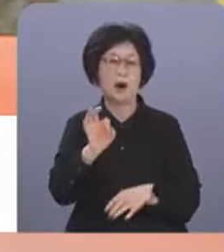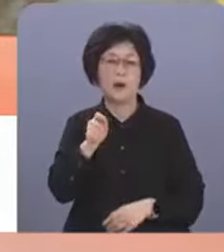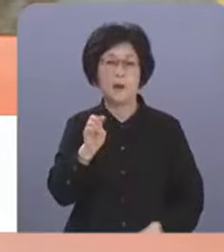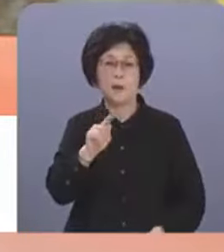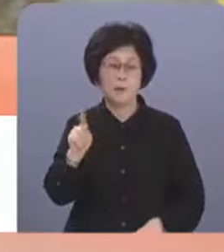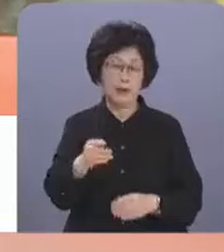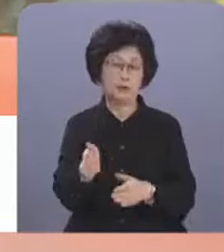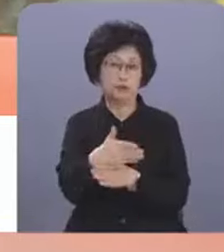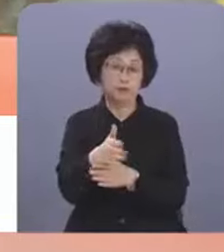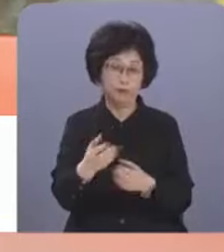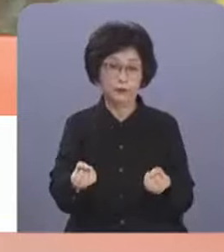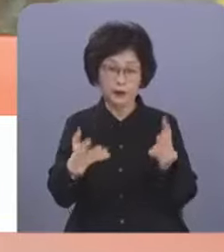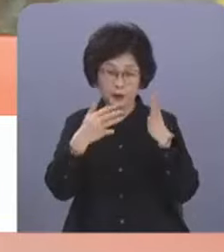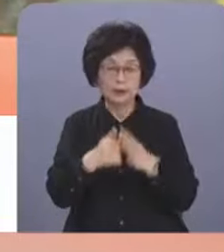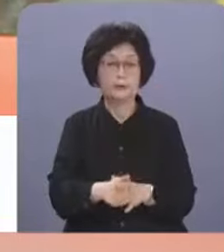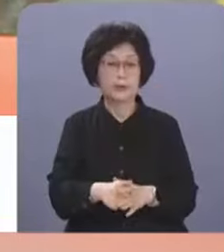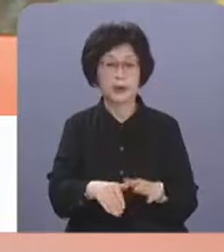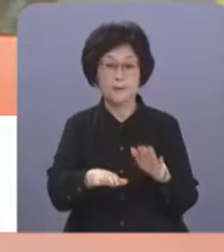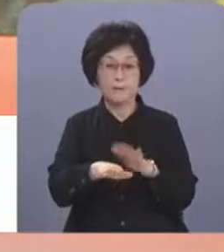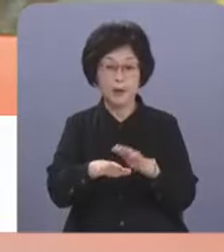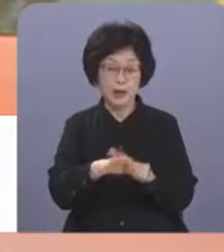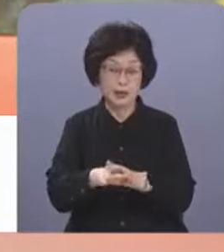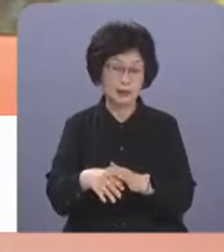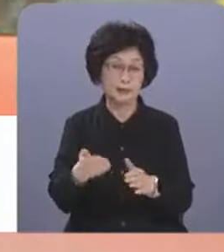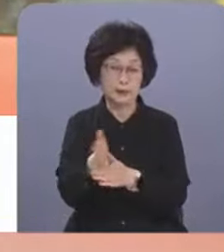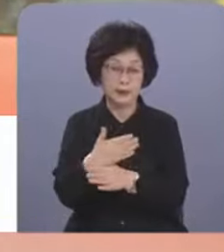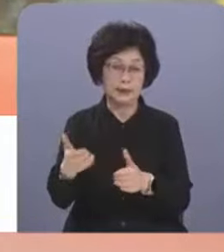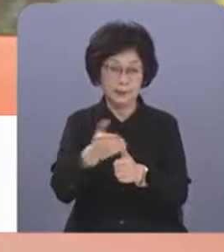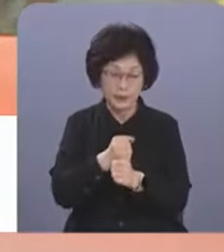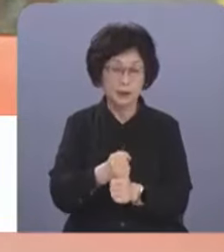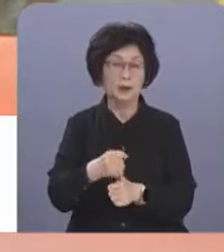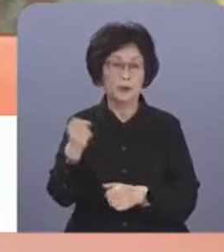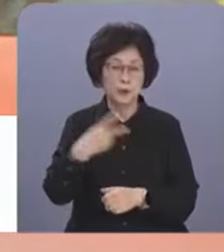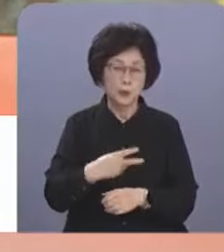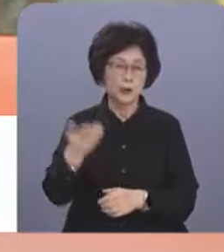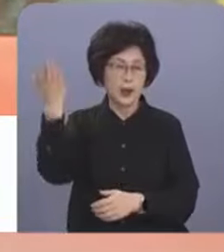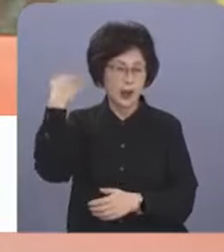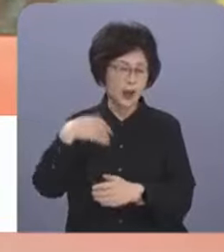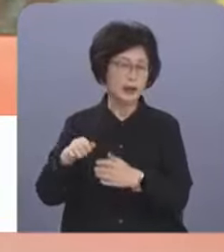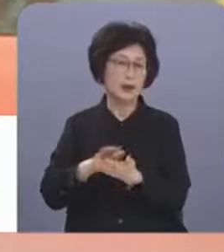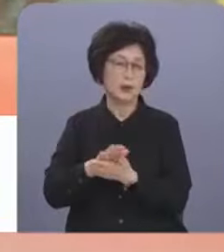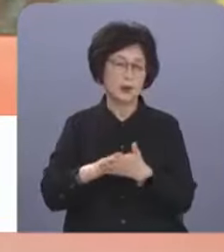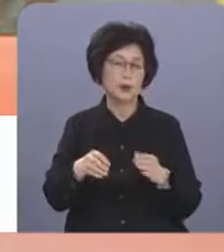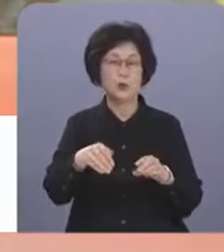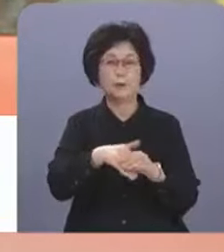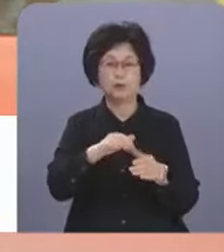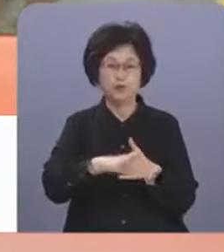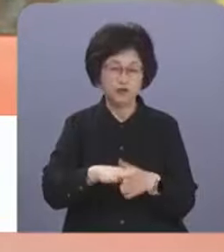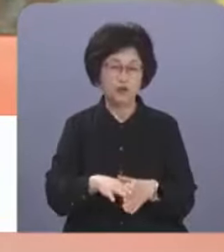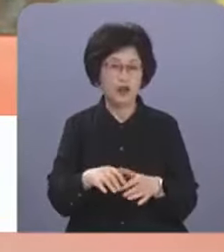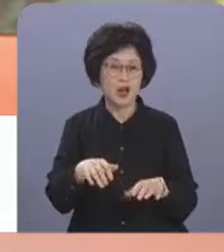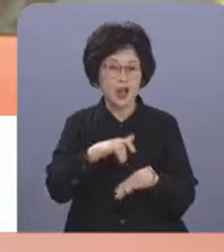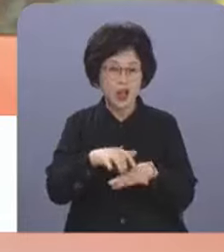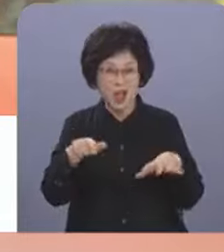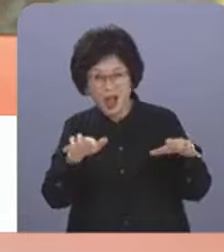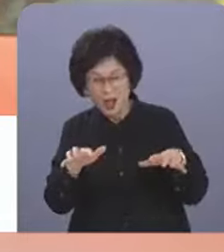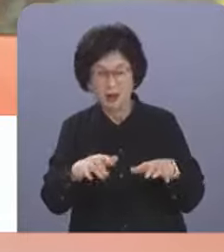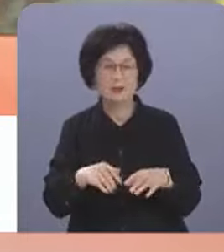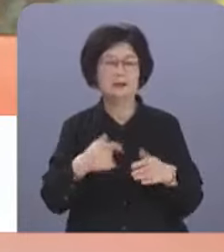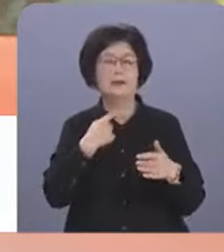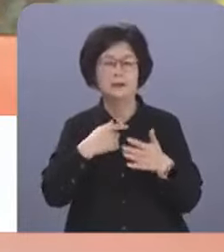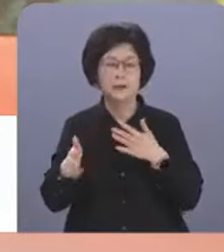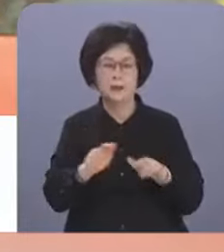열립니다. 행사에는 맨손으로 활어를 잡는 활동 외에도 옛 놀이문화와 좀비체험 등 다채로운